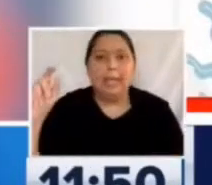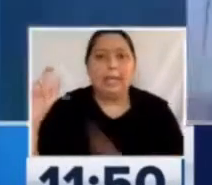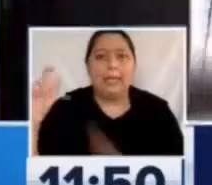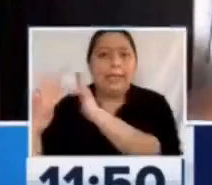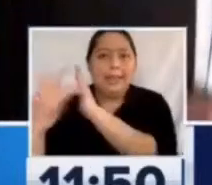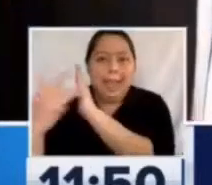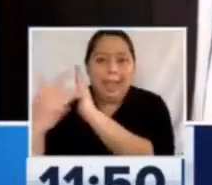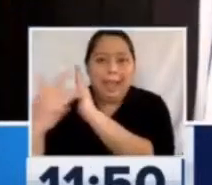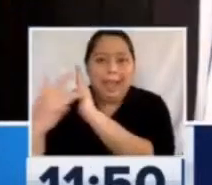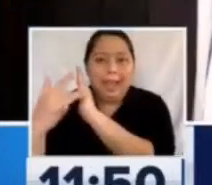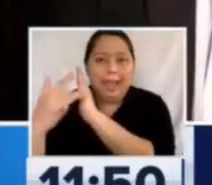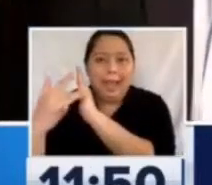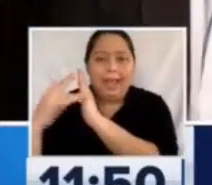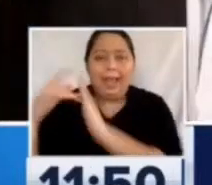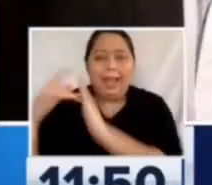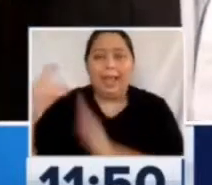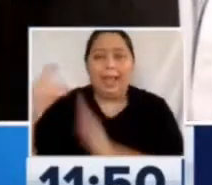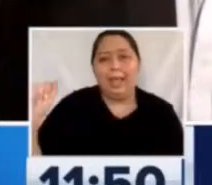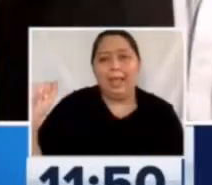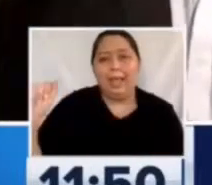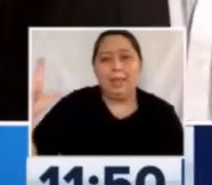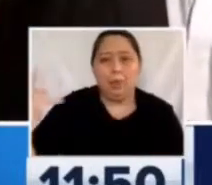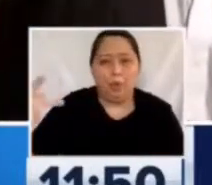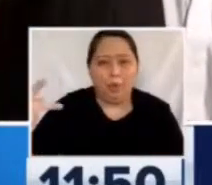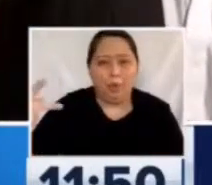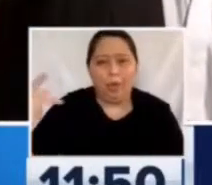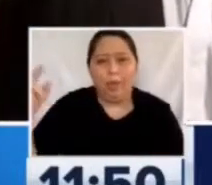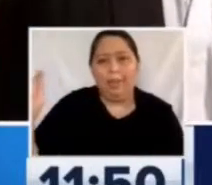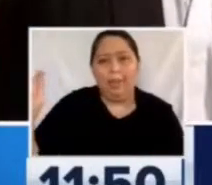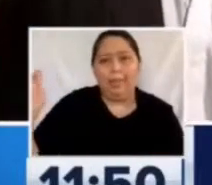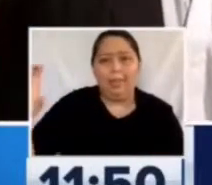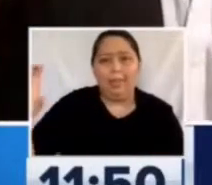Maraming salamat po sa inyong panahon, Mayor Lino Cayetano